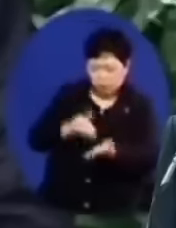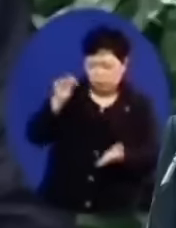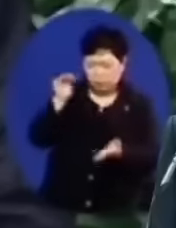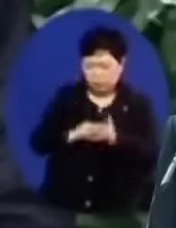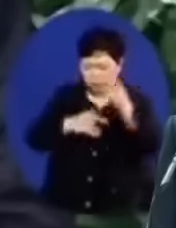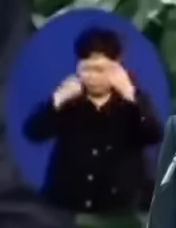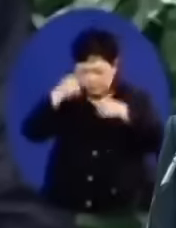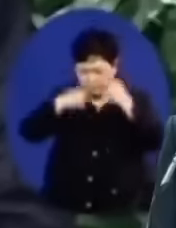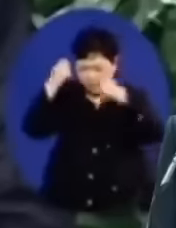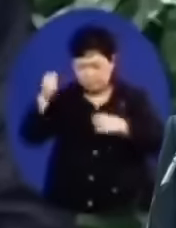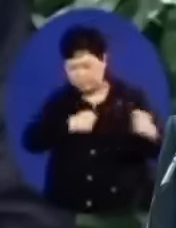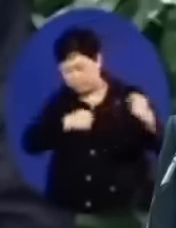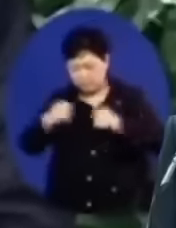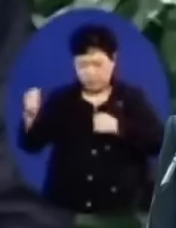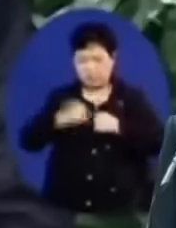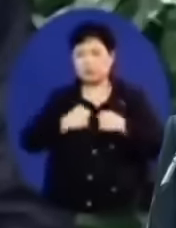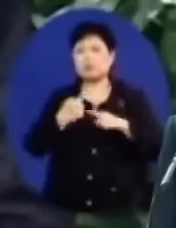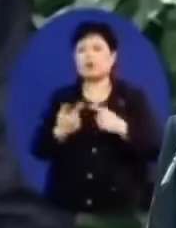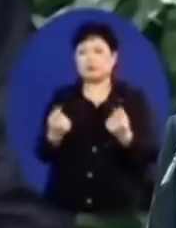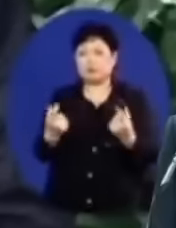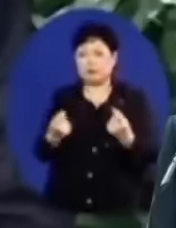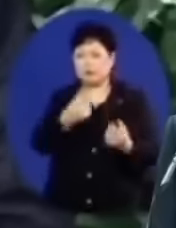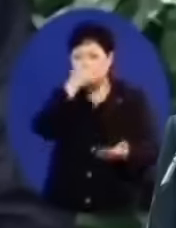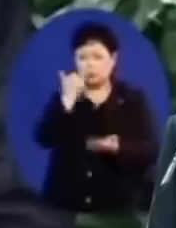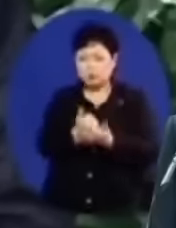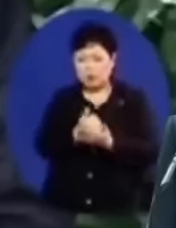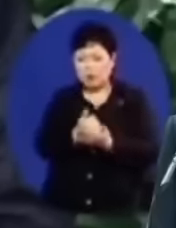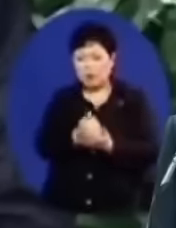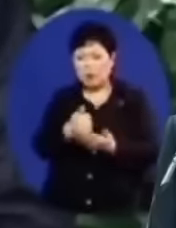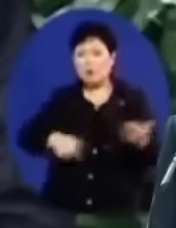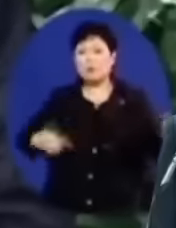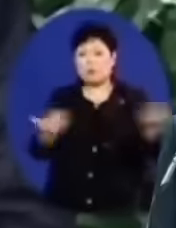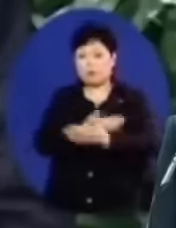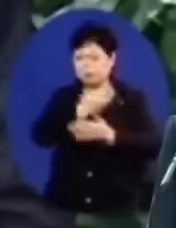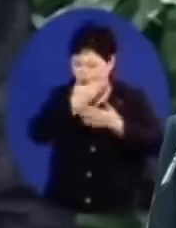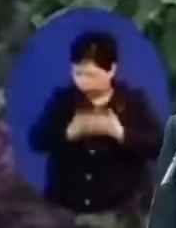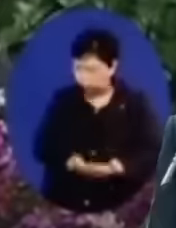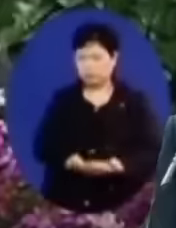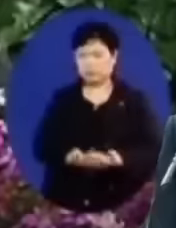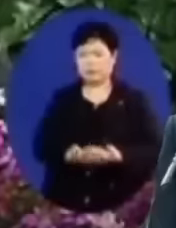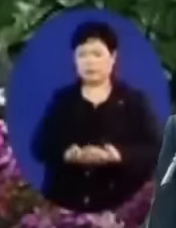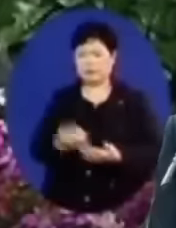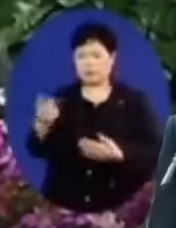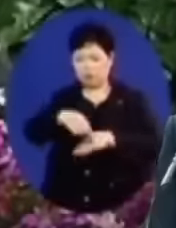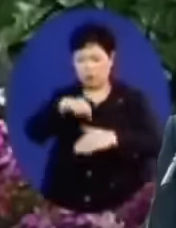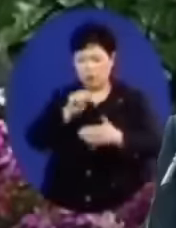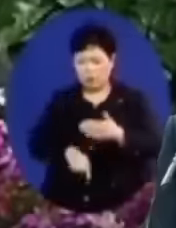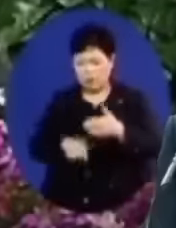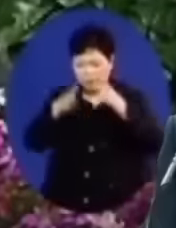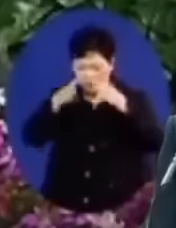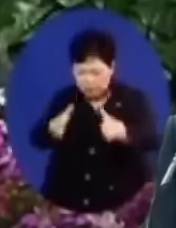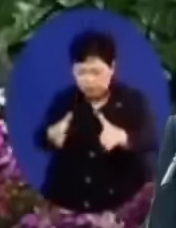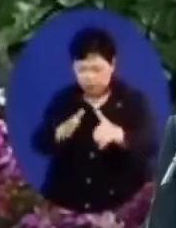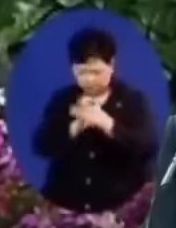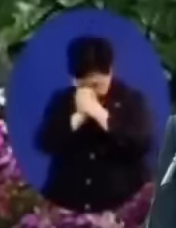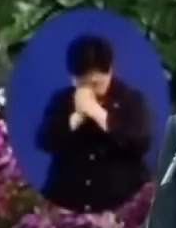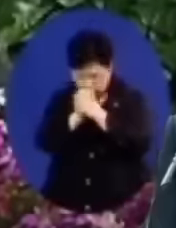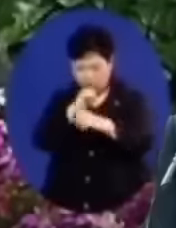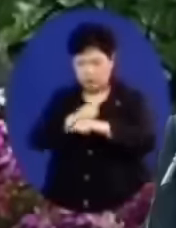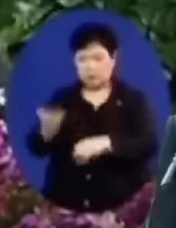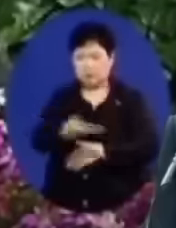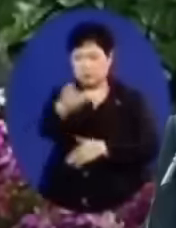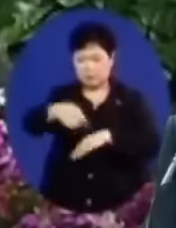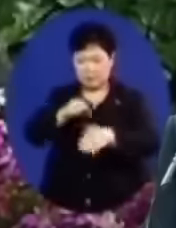것입니다. 죄 회개는 굉장히 중요합니다. 그리고 마음을 집중해서 기도해야 되는 것입니다. 너희는